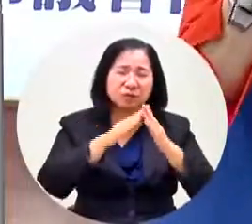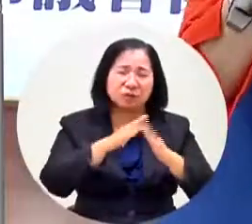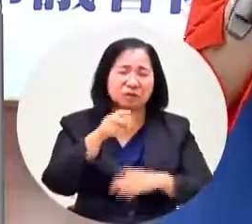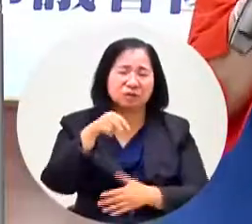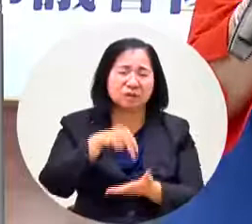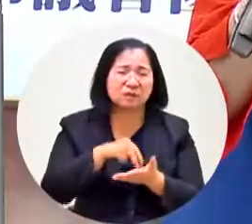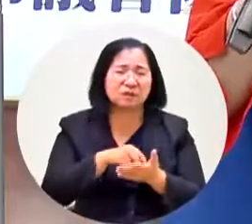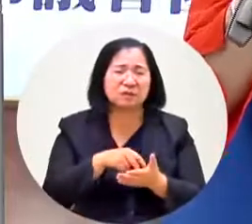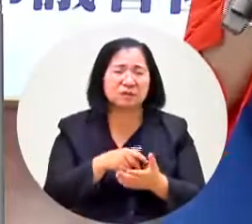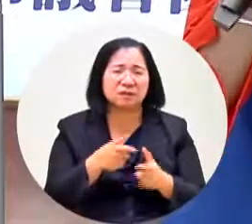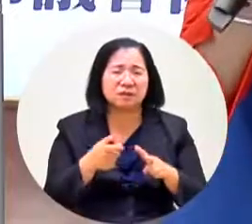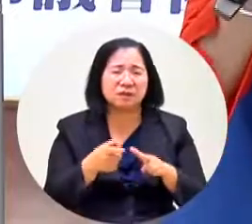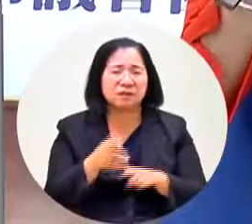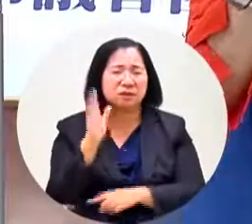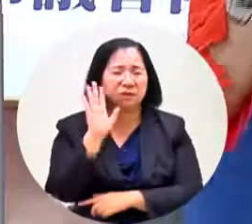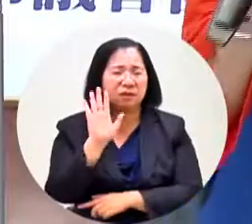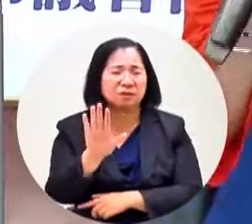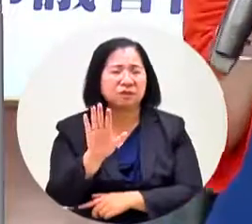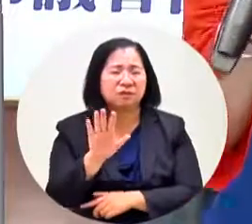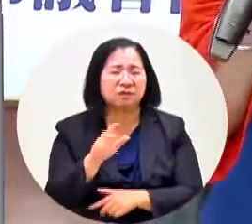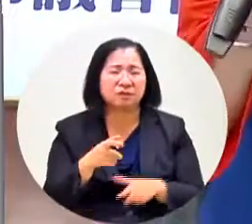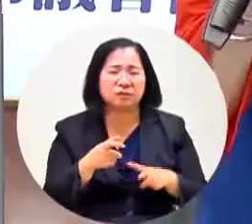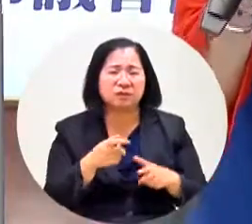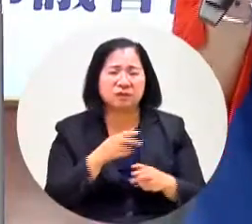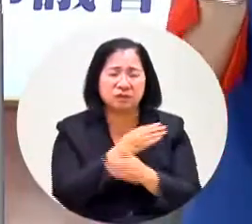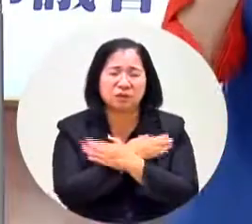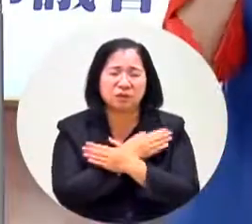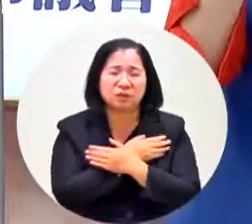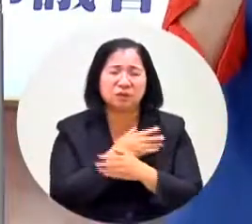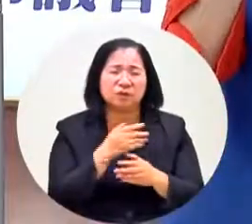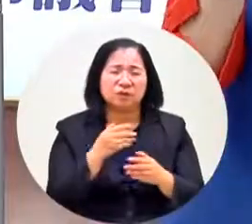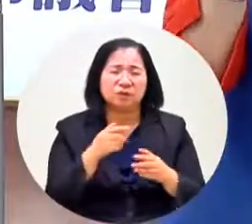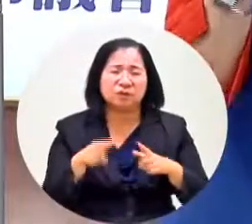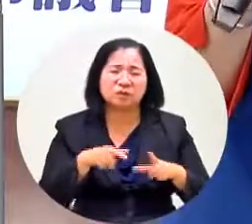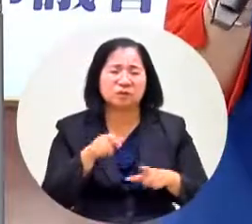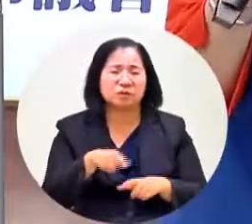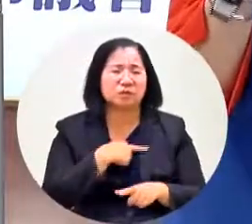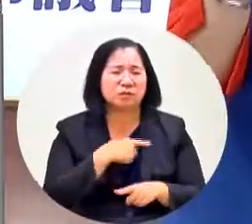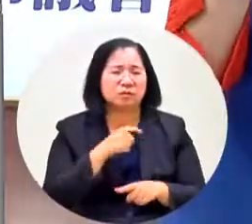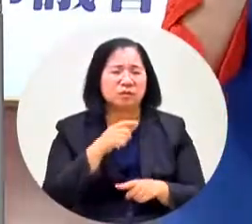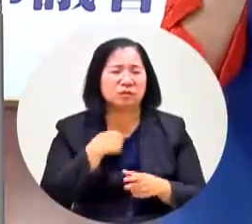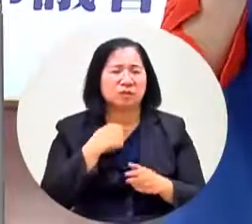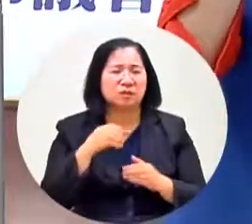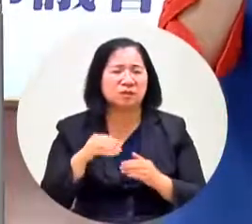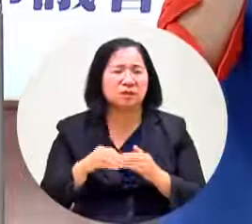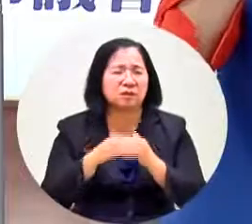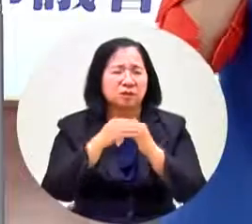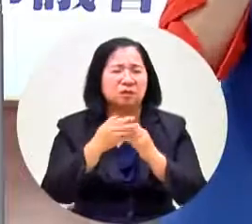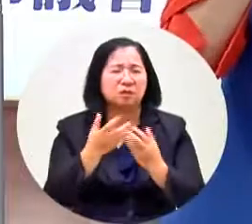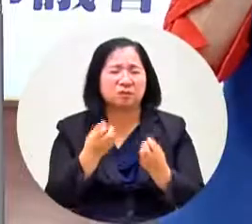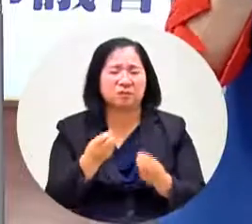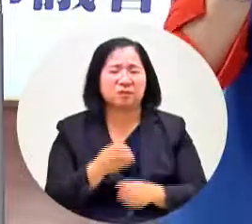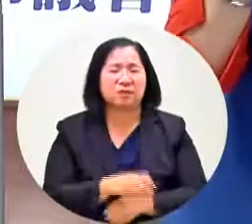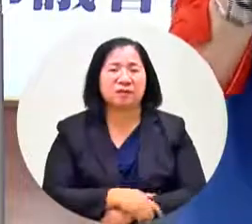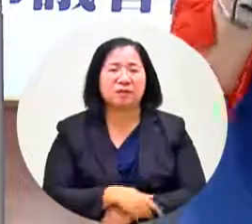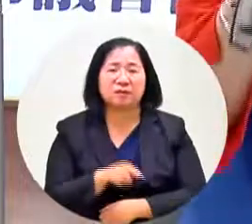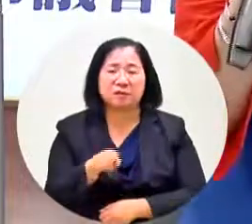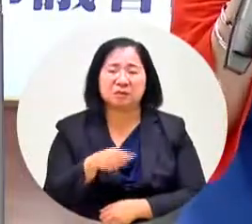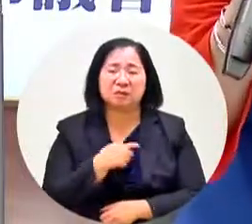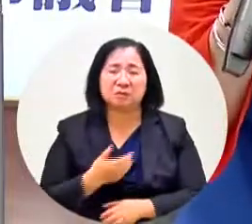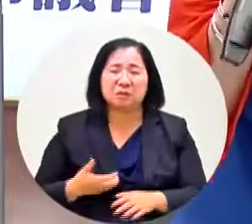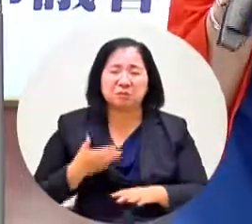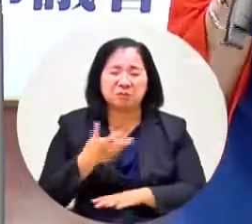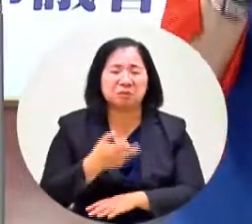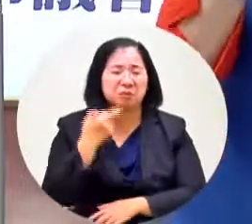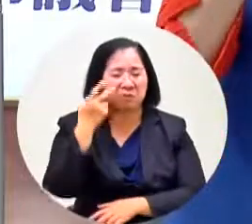以身要作则嘛？那结果你自己的低，你竟然还让我们的幼保人员还那么的低薪。然后我们现在行政